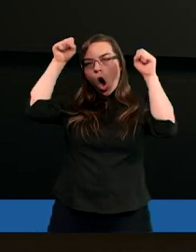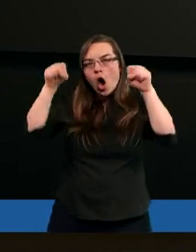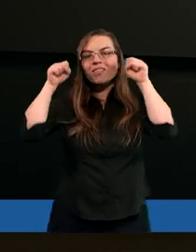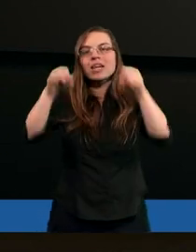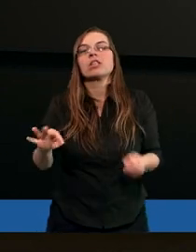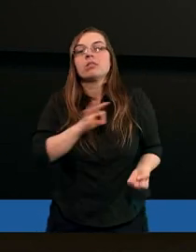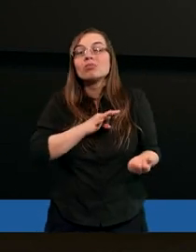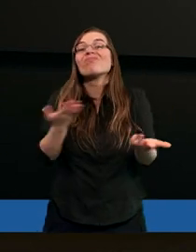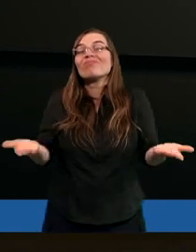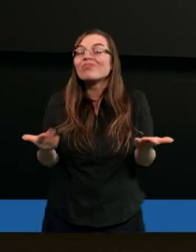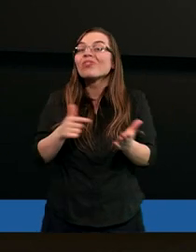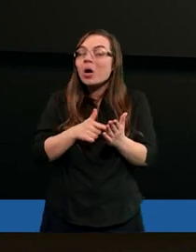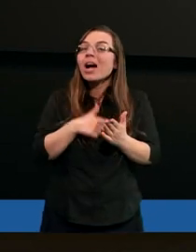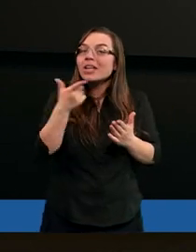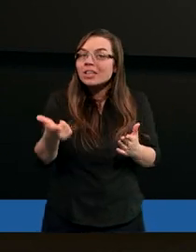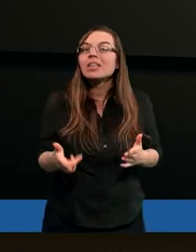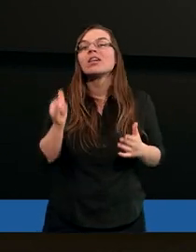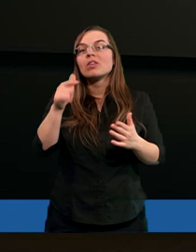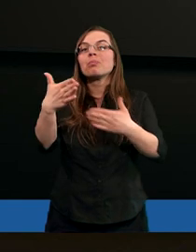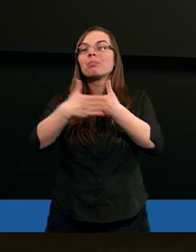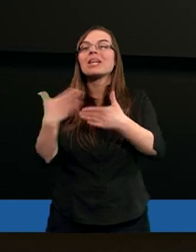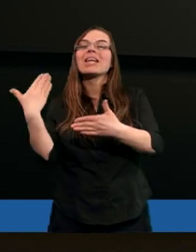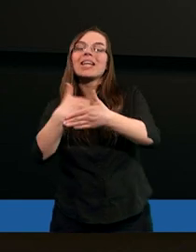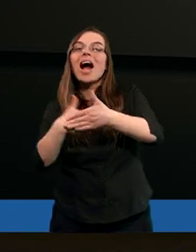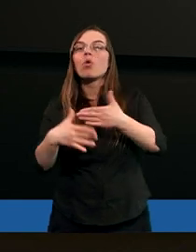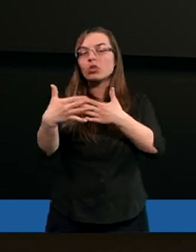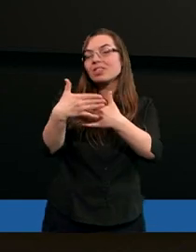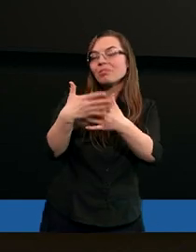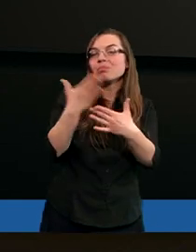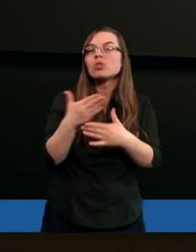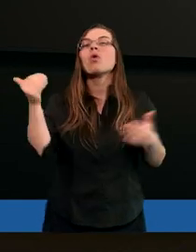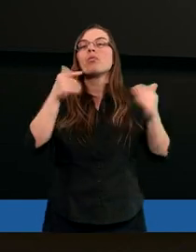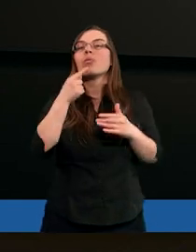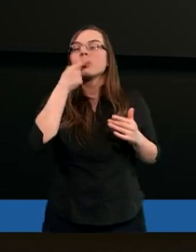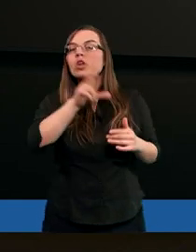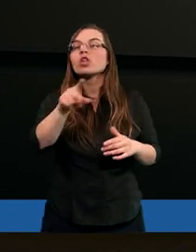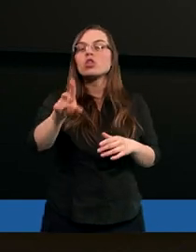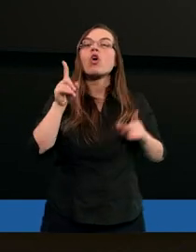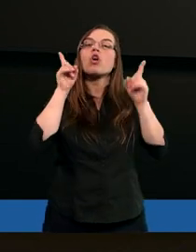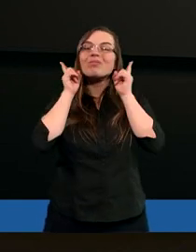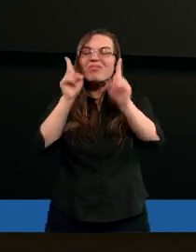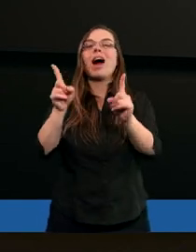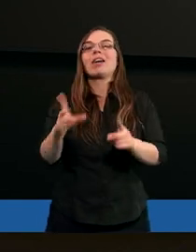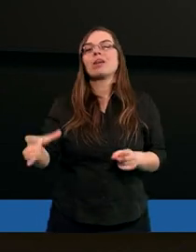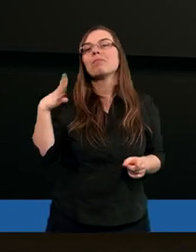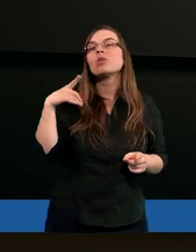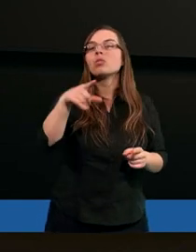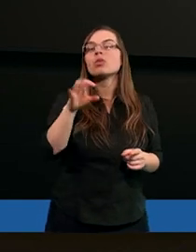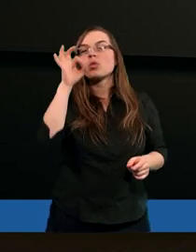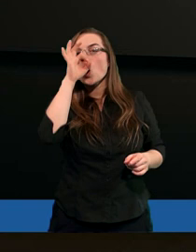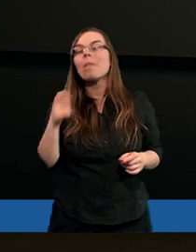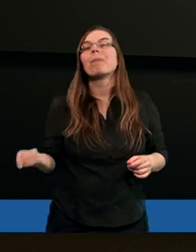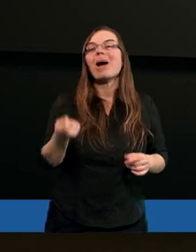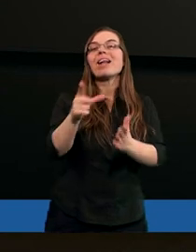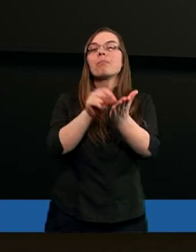moje, tak. I czy w zakończeniu możemy powiedzieć, czy Piotr rzeczywiście był tym dobrym